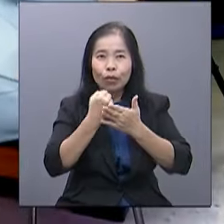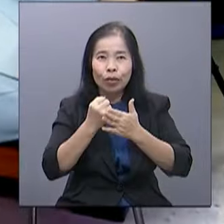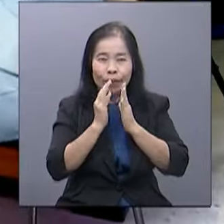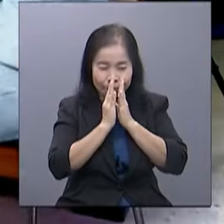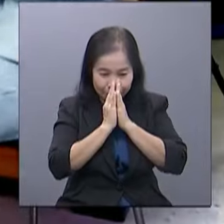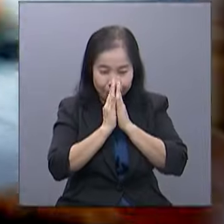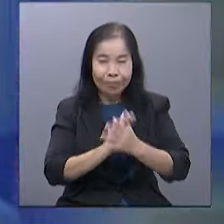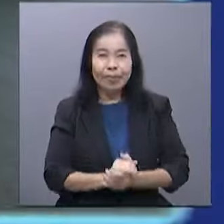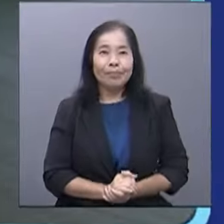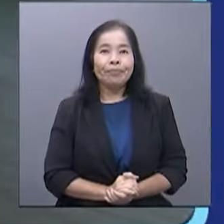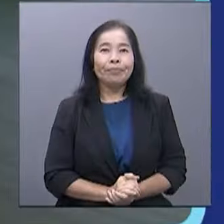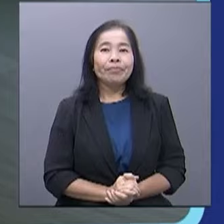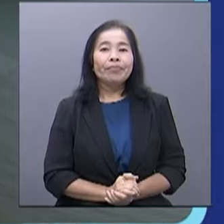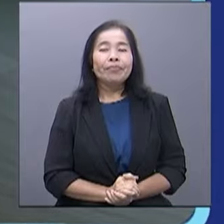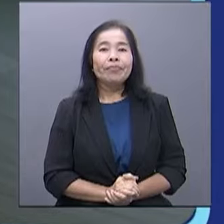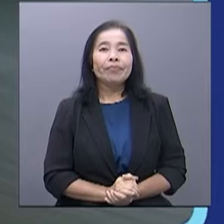ขอบคุณ